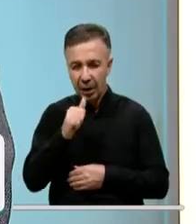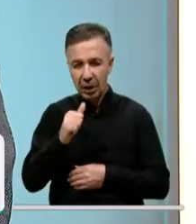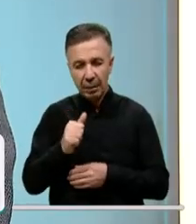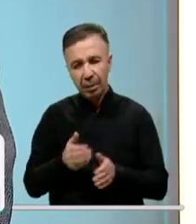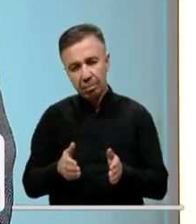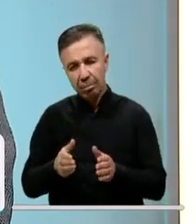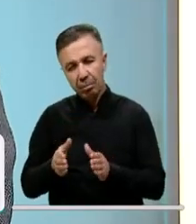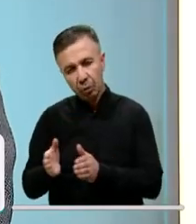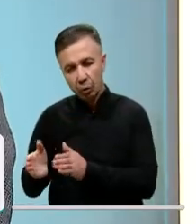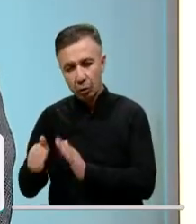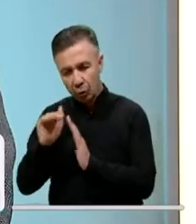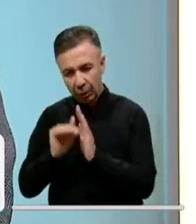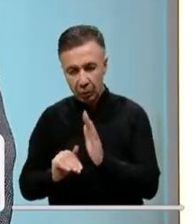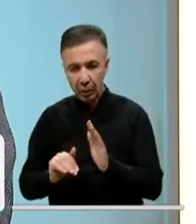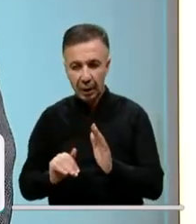da önceden